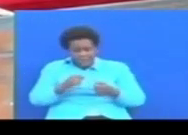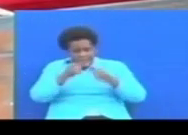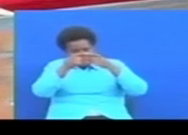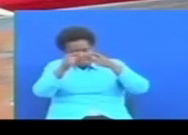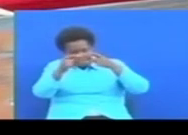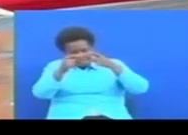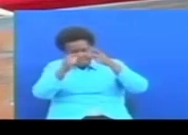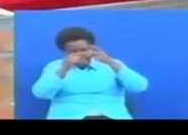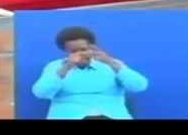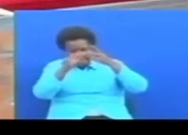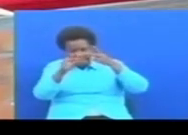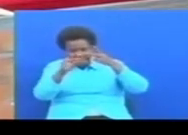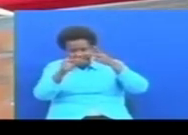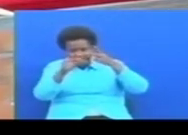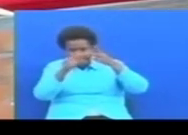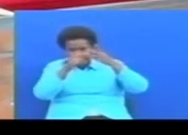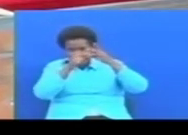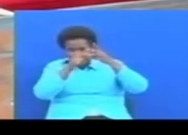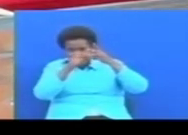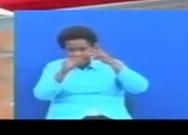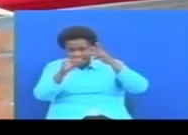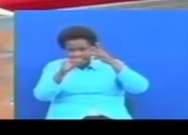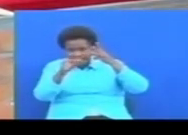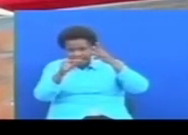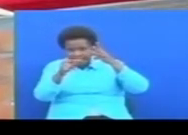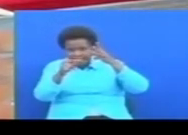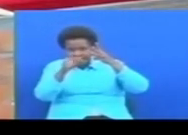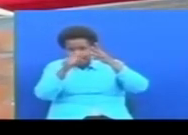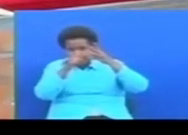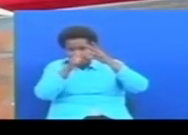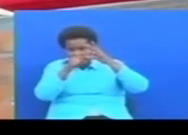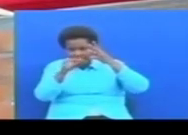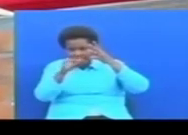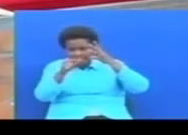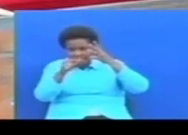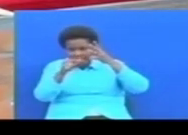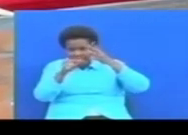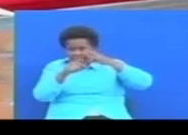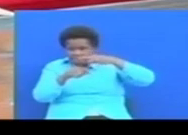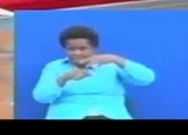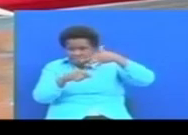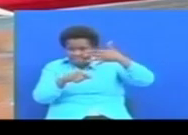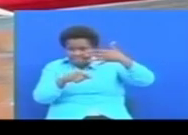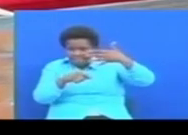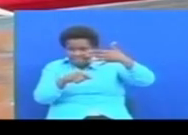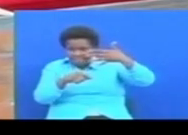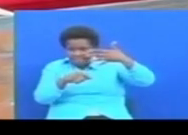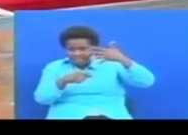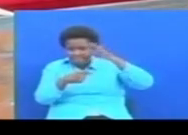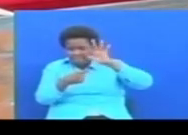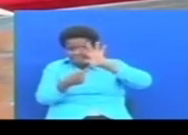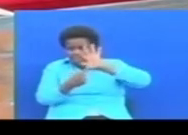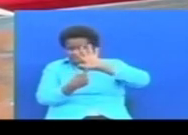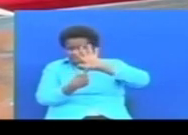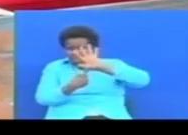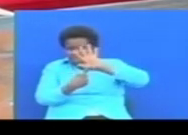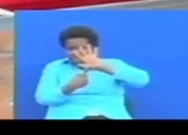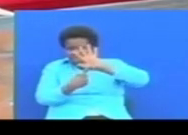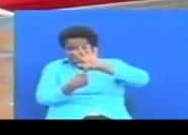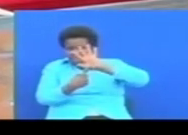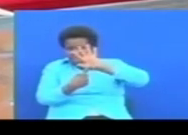Nyela, Kimambi, Mtawatawa, Kitogolo, Litou, Legeza